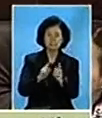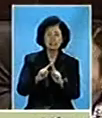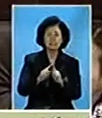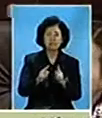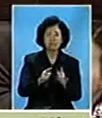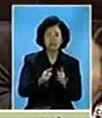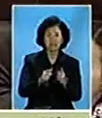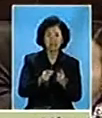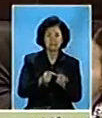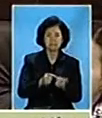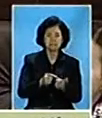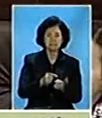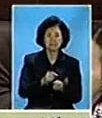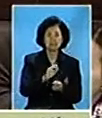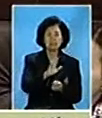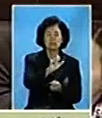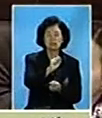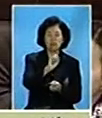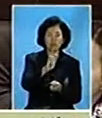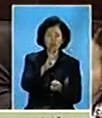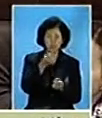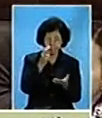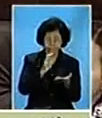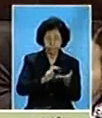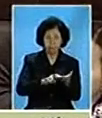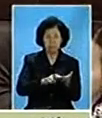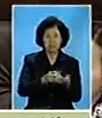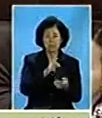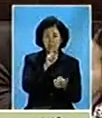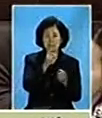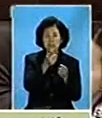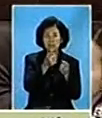ได้กรุณาตั้งเป็นข้อสังเกตนั้นถ้าหากว่า